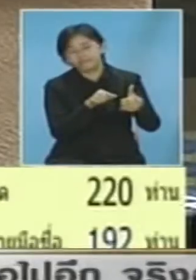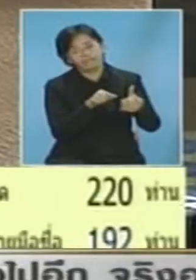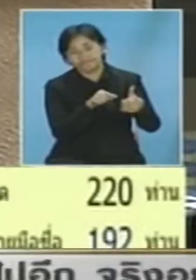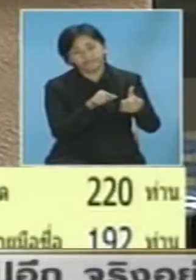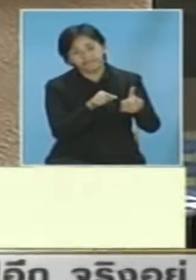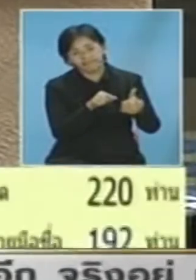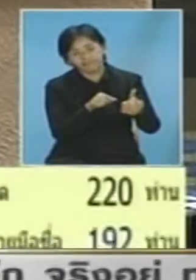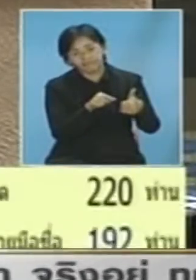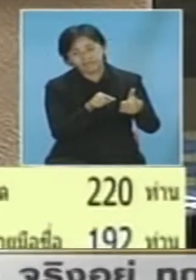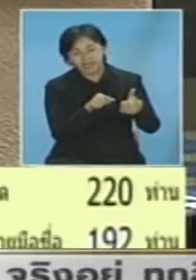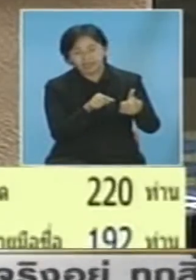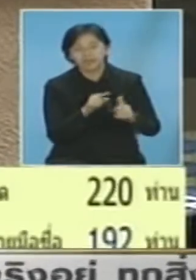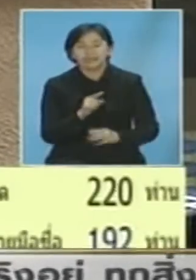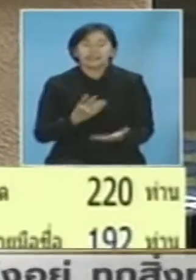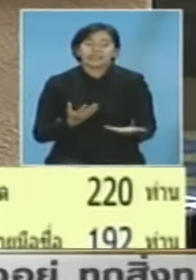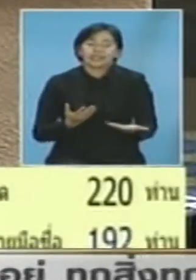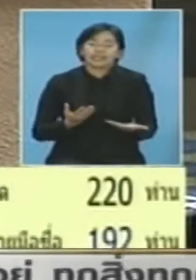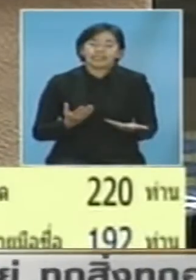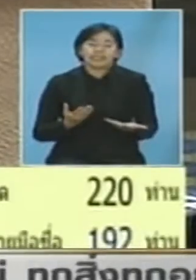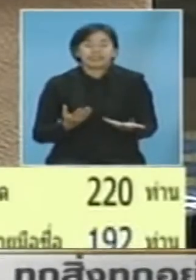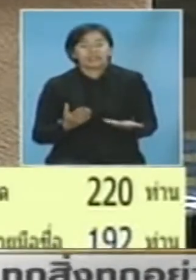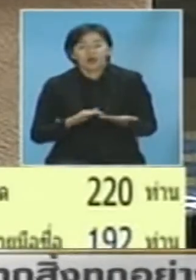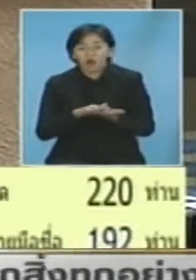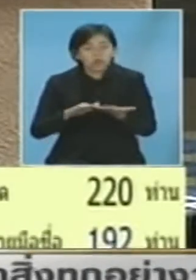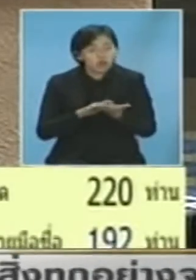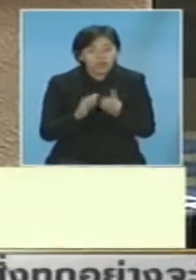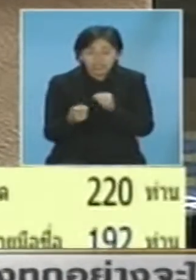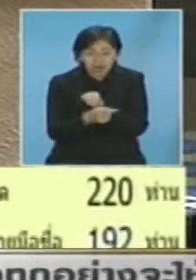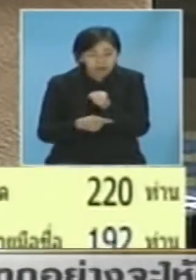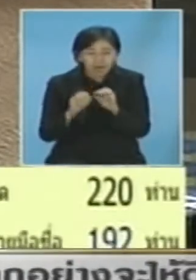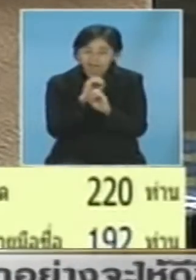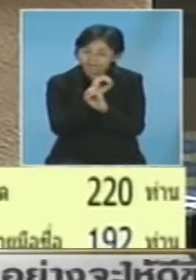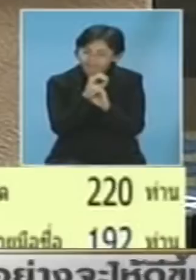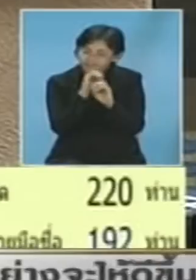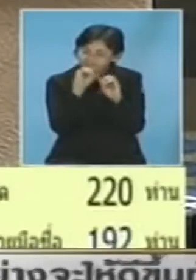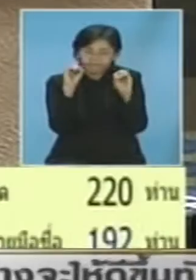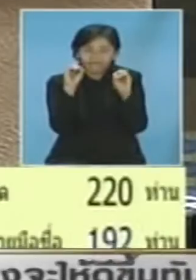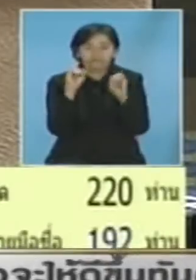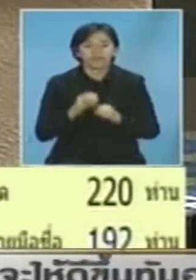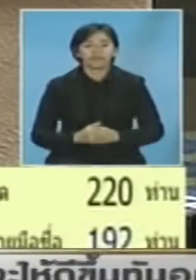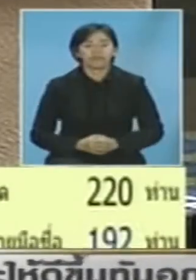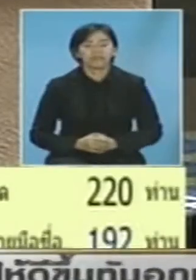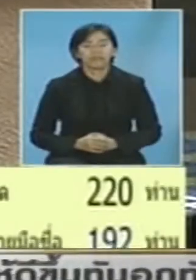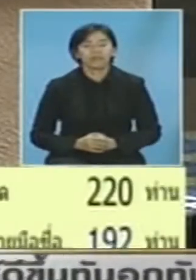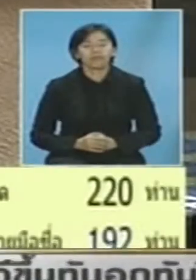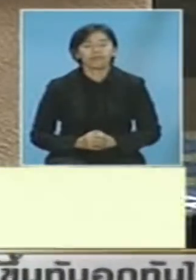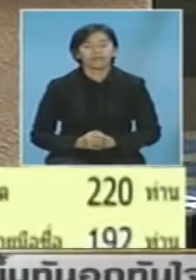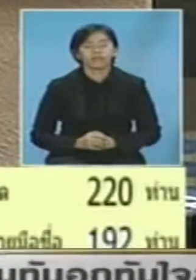ได้ขออภัยต่อชาวนาแต่อย่างใดทั้งสิ้น